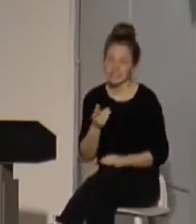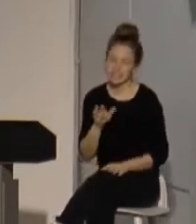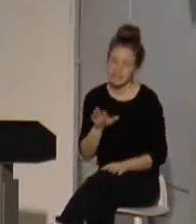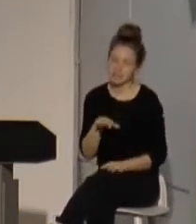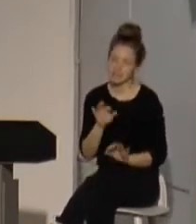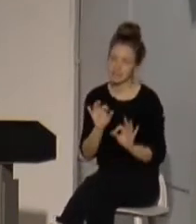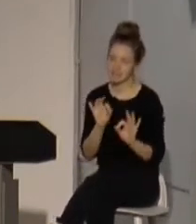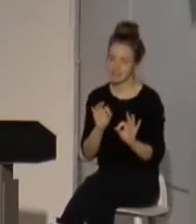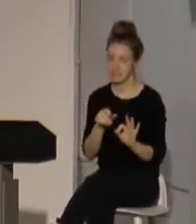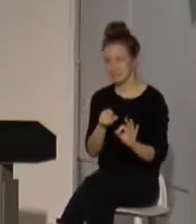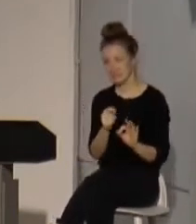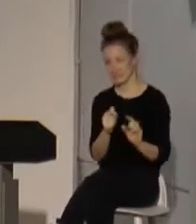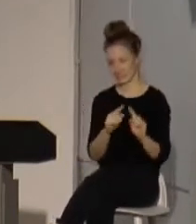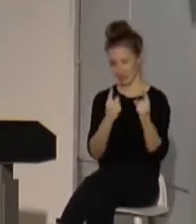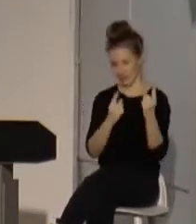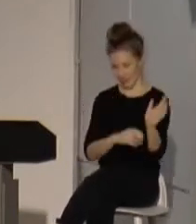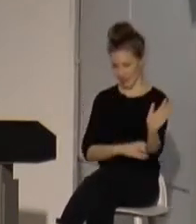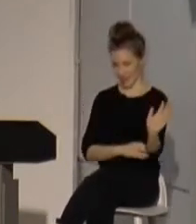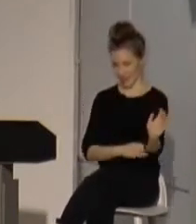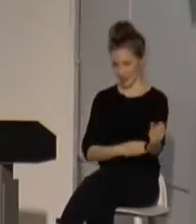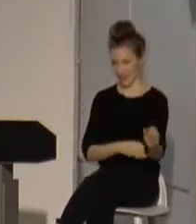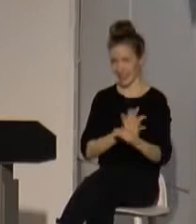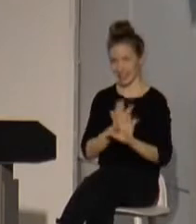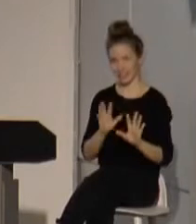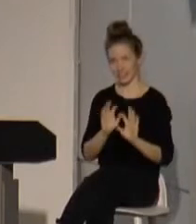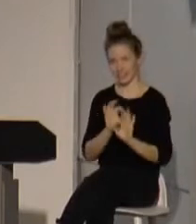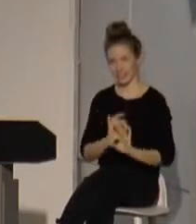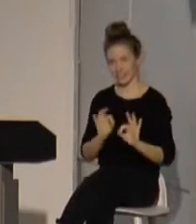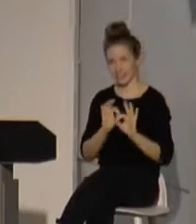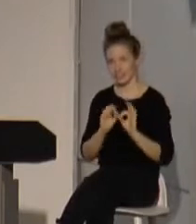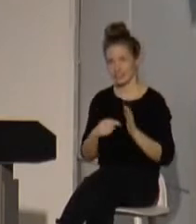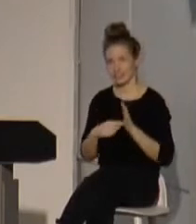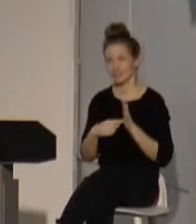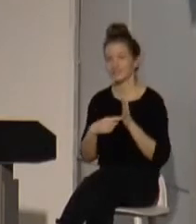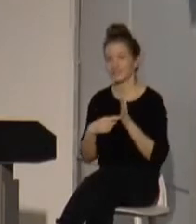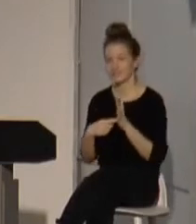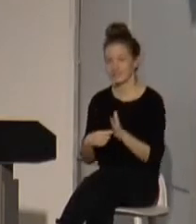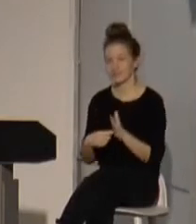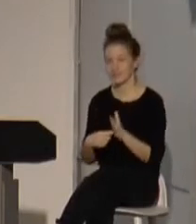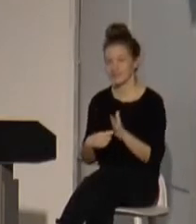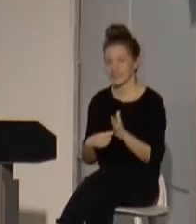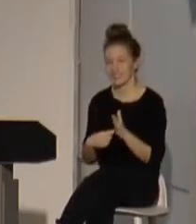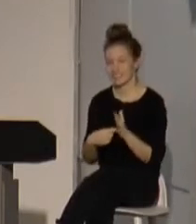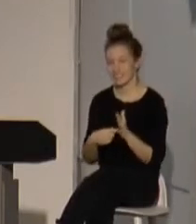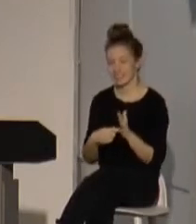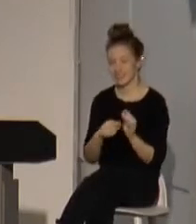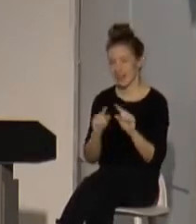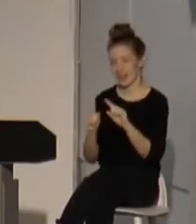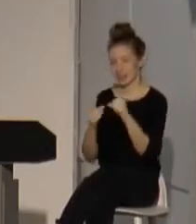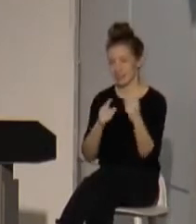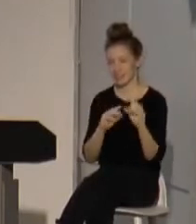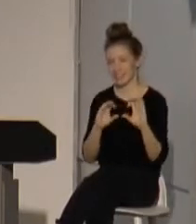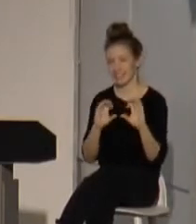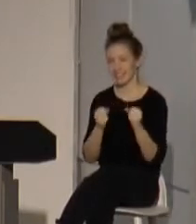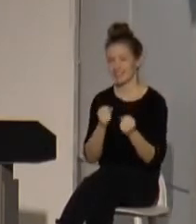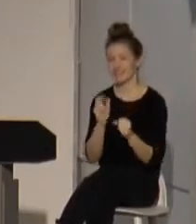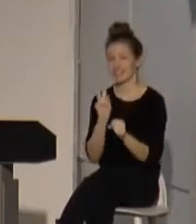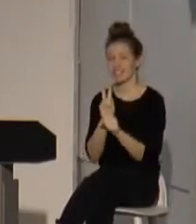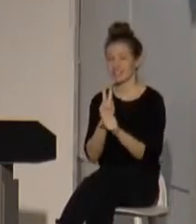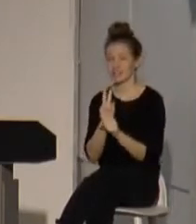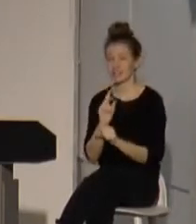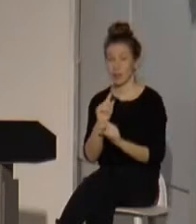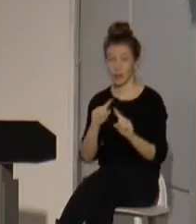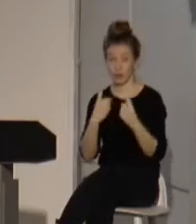האינטראקציות החברתיות לא יהיה שום ביטוי לשונות. בעצם אם אני אשמור את השונות שלי